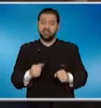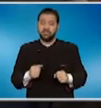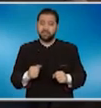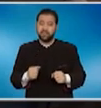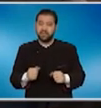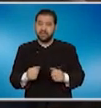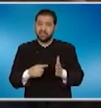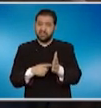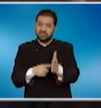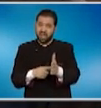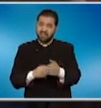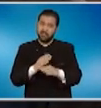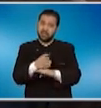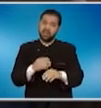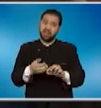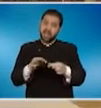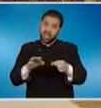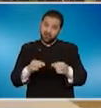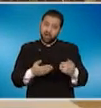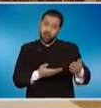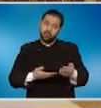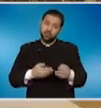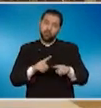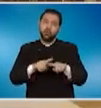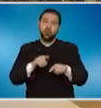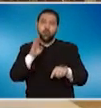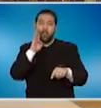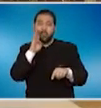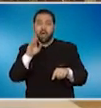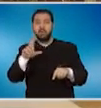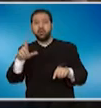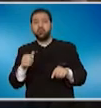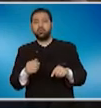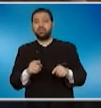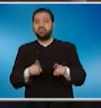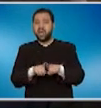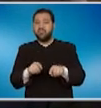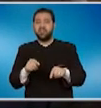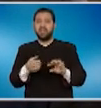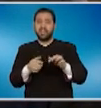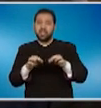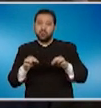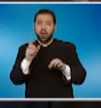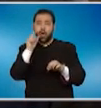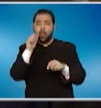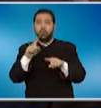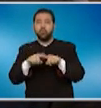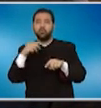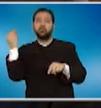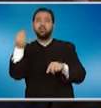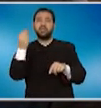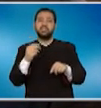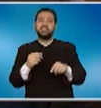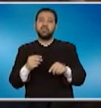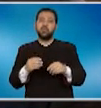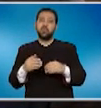prin dependența pruncului față de mama lui ca icoană a dependenței omului față de Dumnezeu pentru viața veșnică.